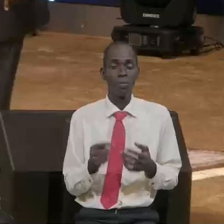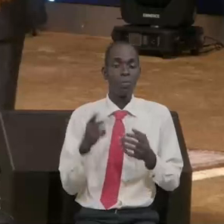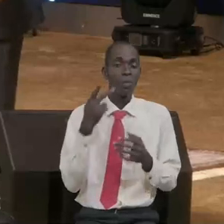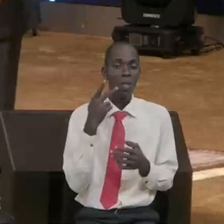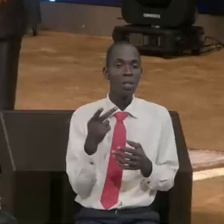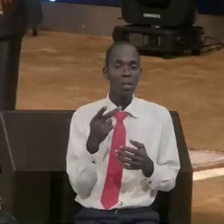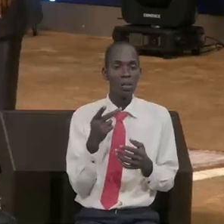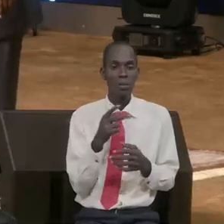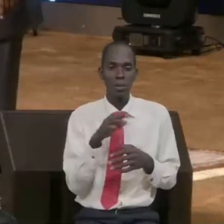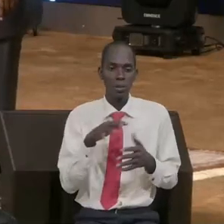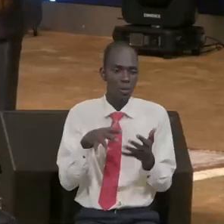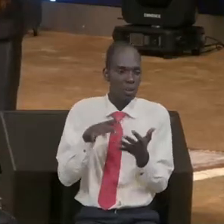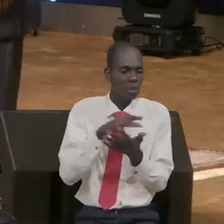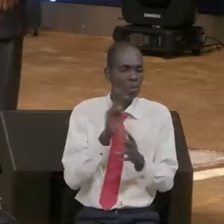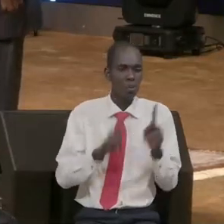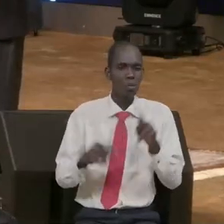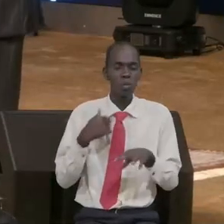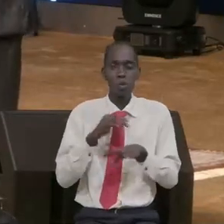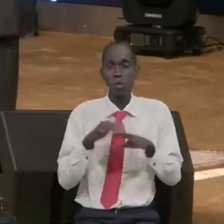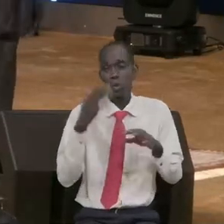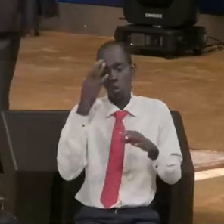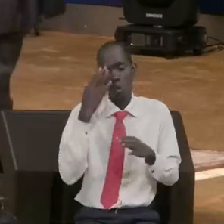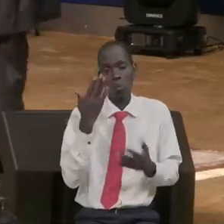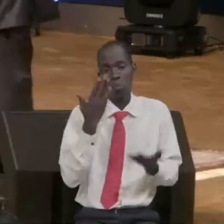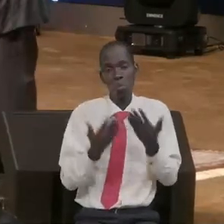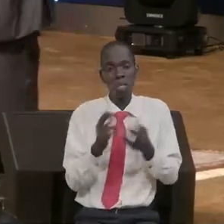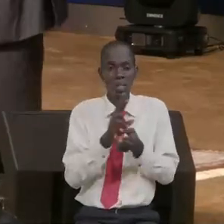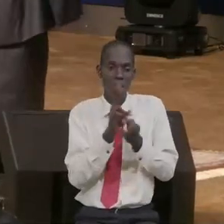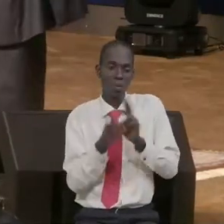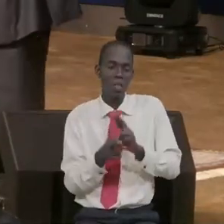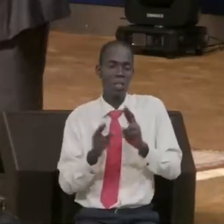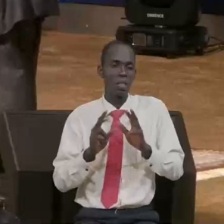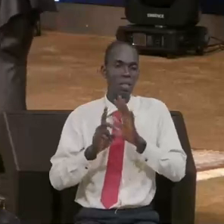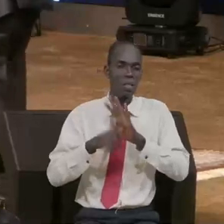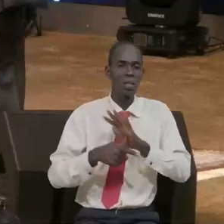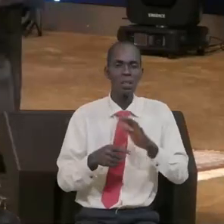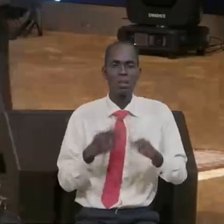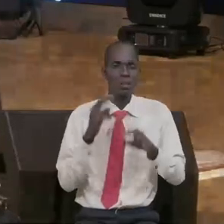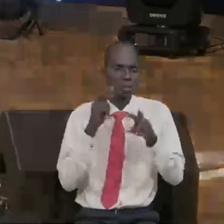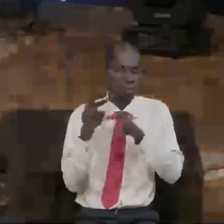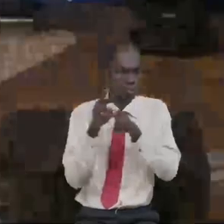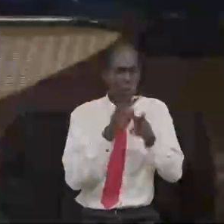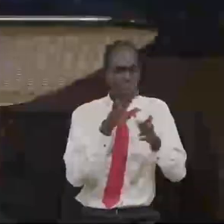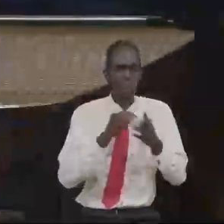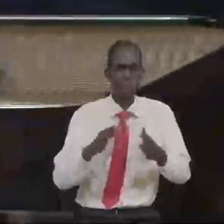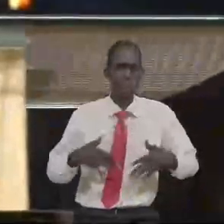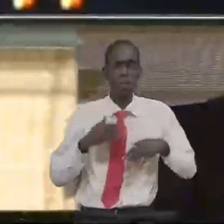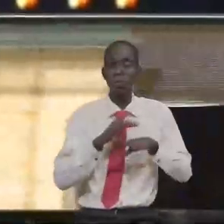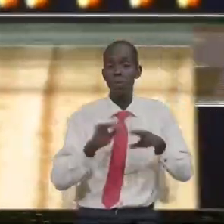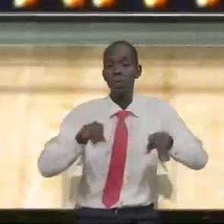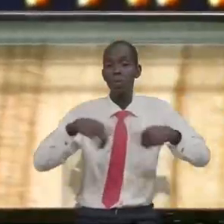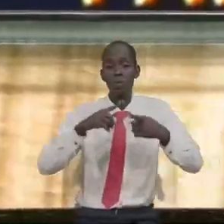ces gens ne savent pas, ils pourraient se repentir après. Veille sur ta vie. Ne va pas en enfer pour quelqu'un, parce